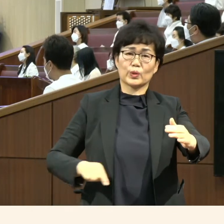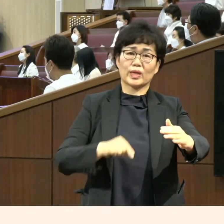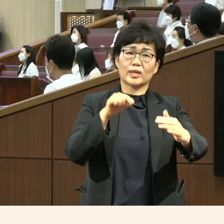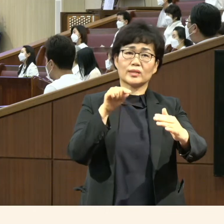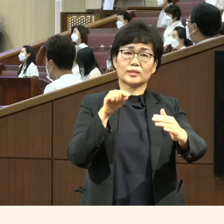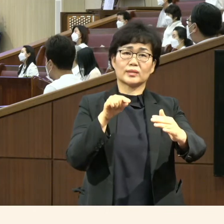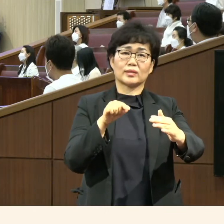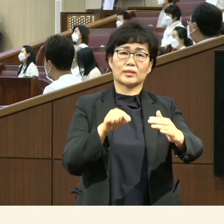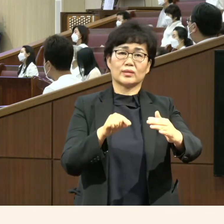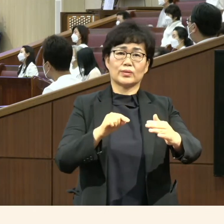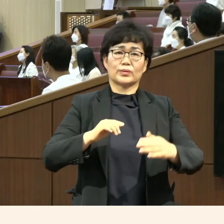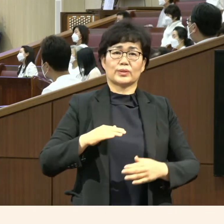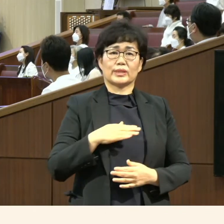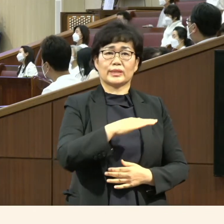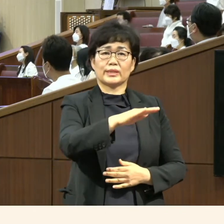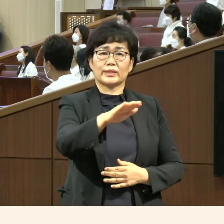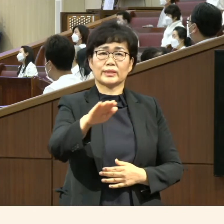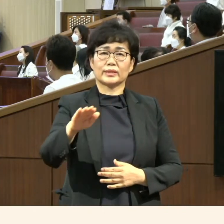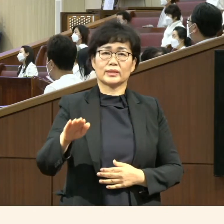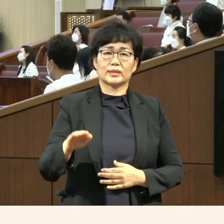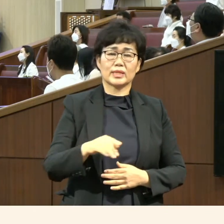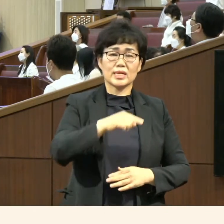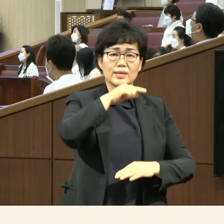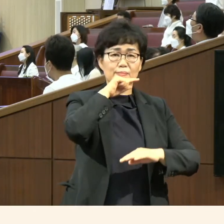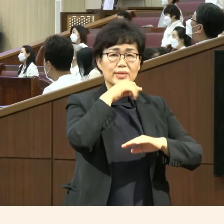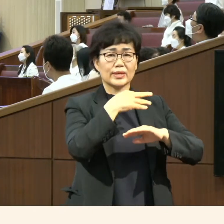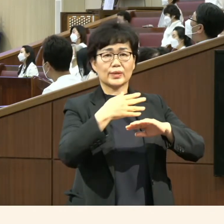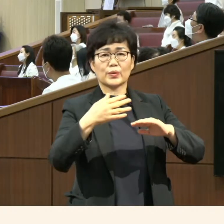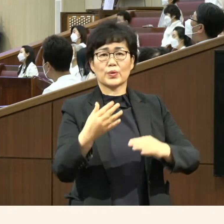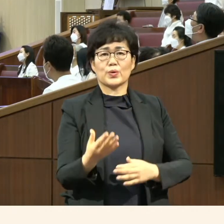가운데서 우리를